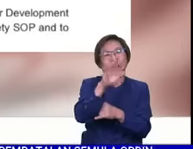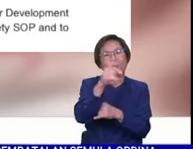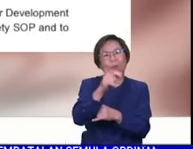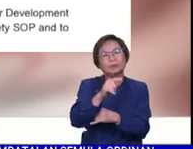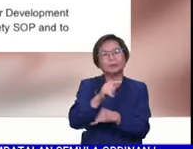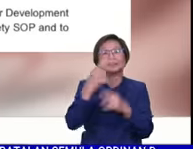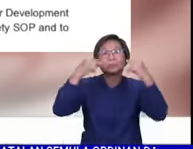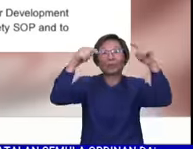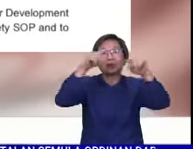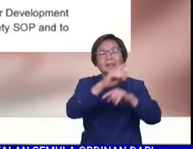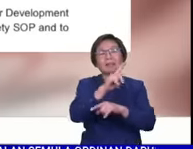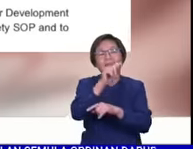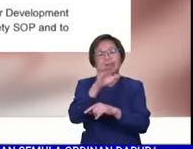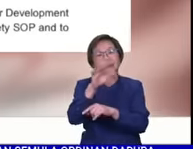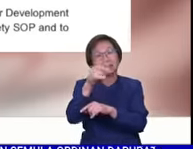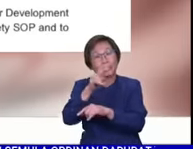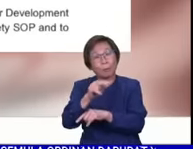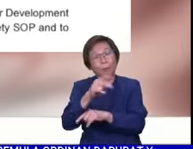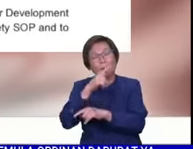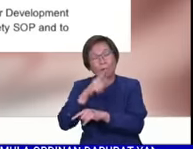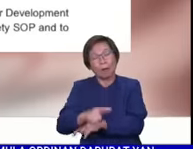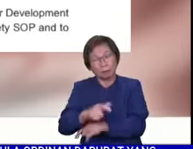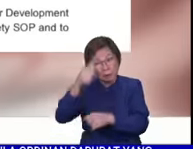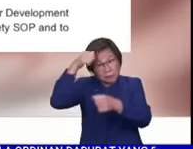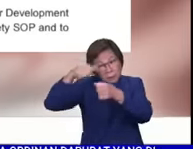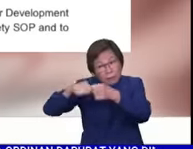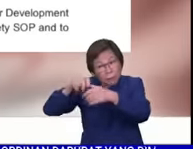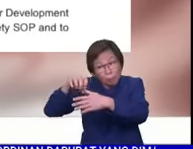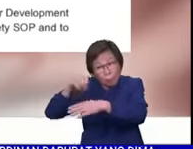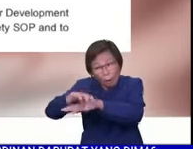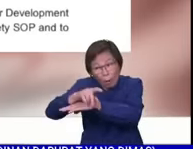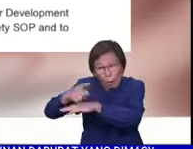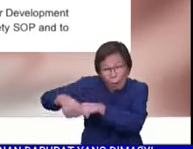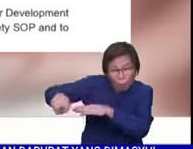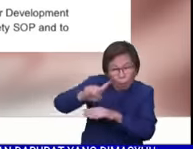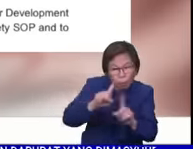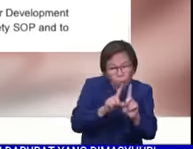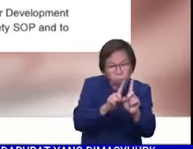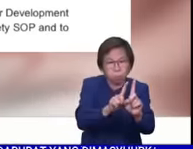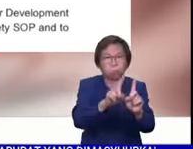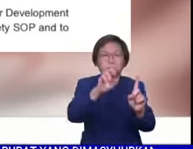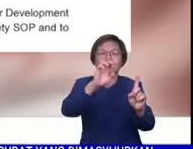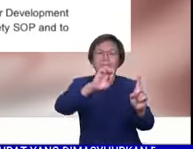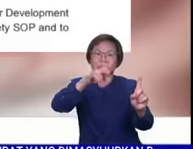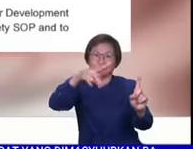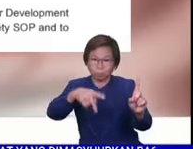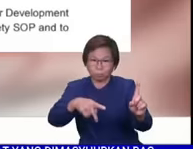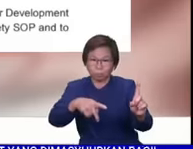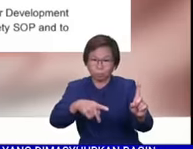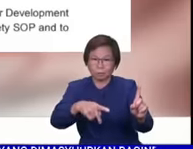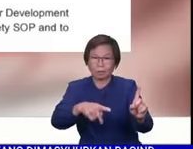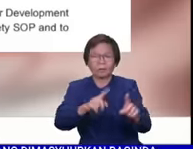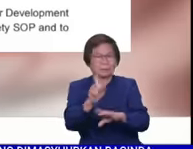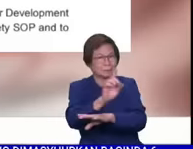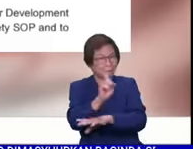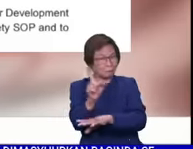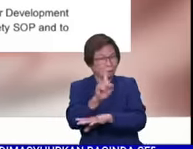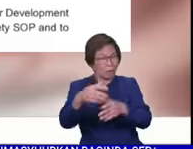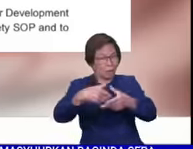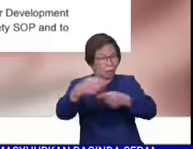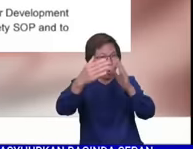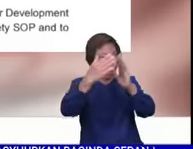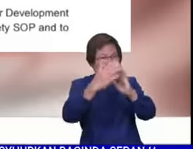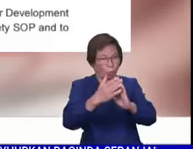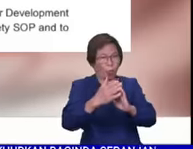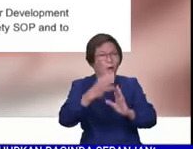dan Tabuhan lama beliau turun mengingat ramai agar terus mematuhi prosedur operasi standar e-shop dan menyala keluar dari